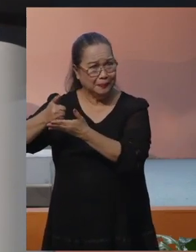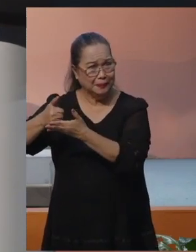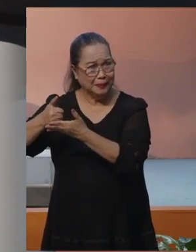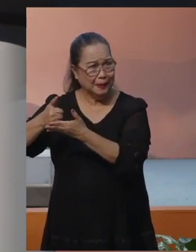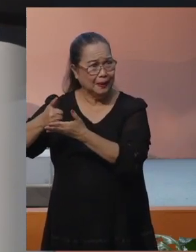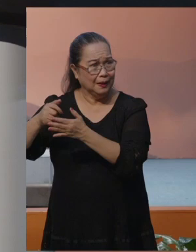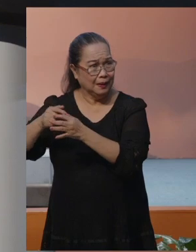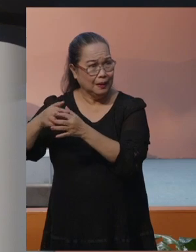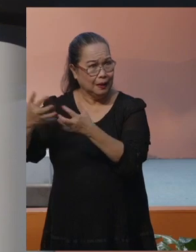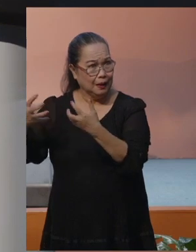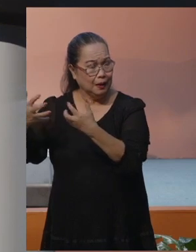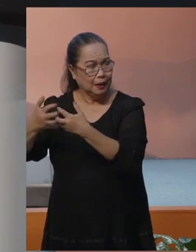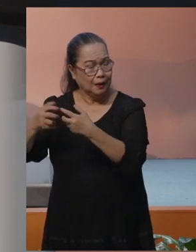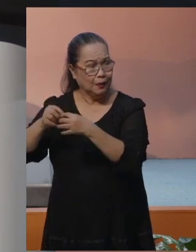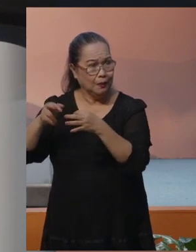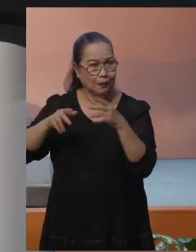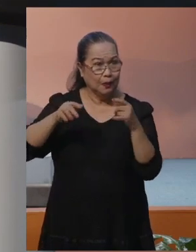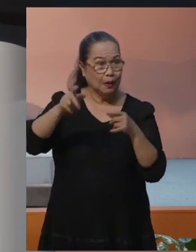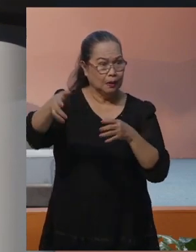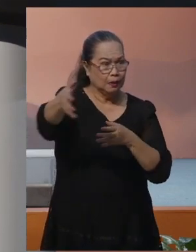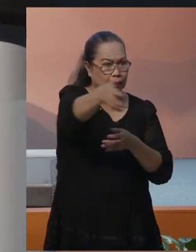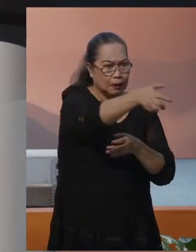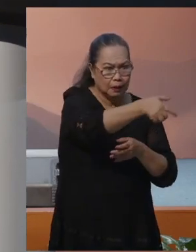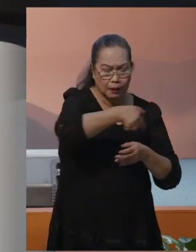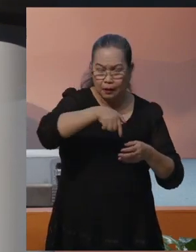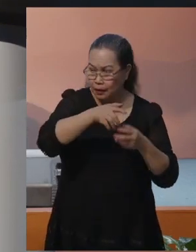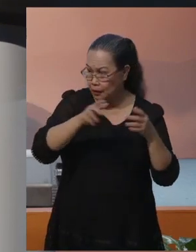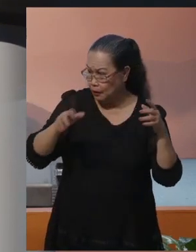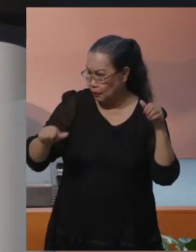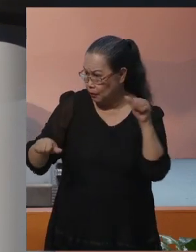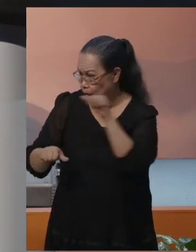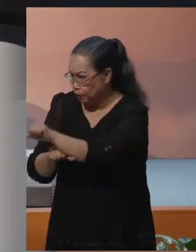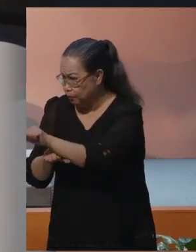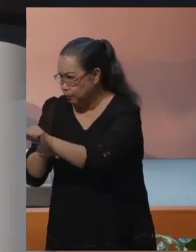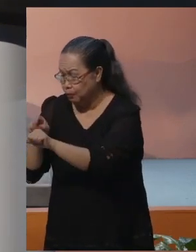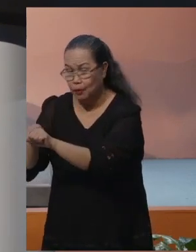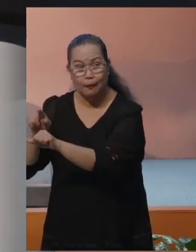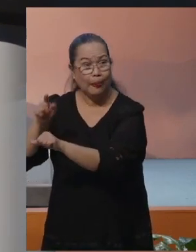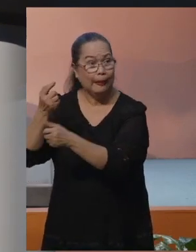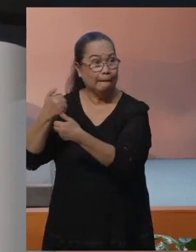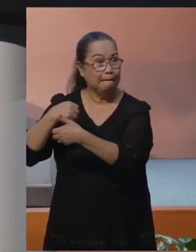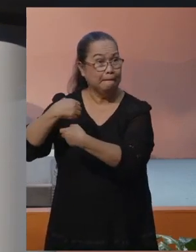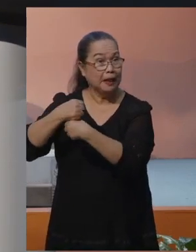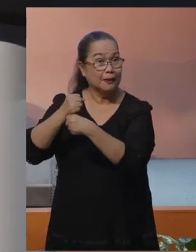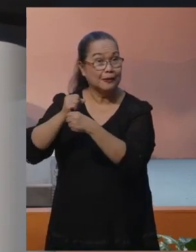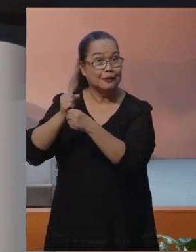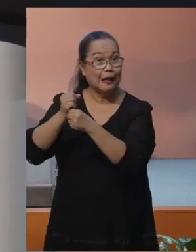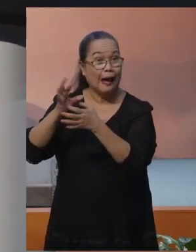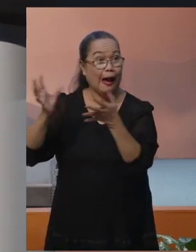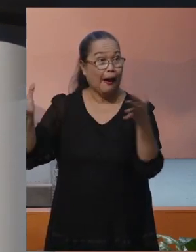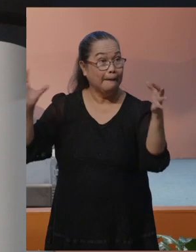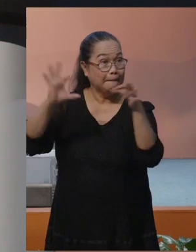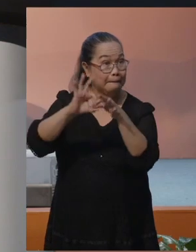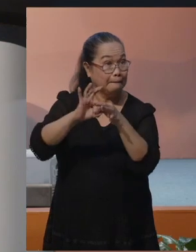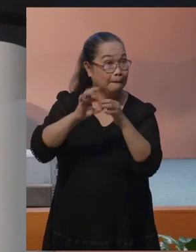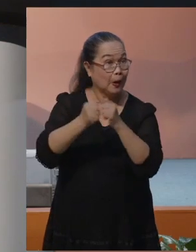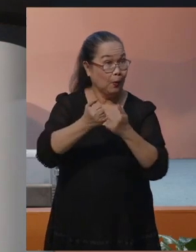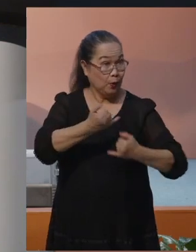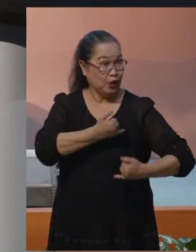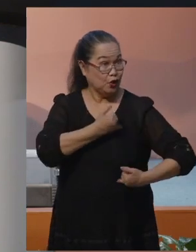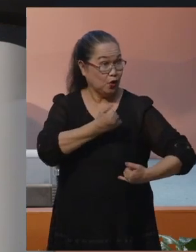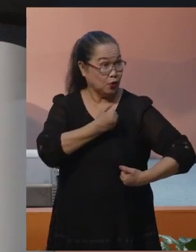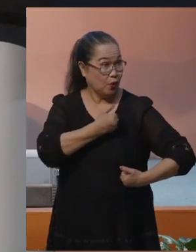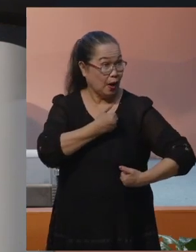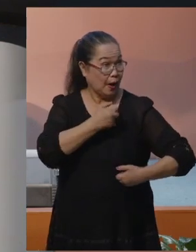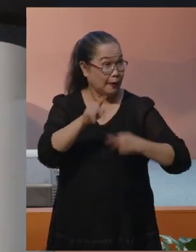let us strike Gibeon. Bakit? For it has made peace with Joshua and with the people of